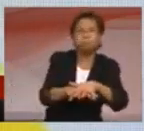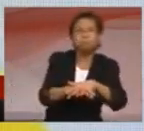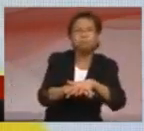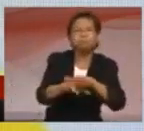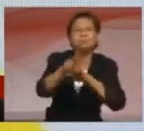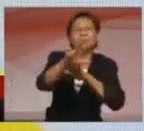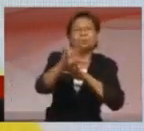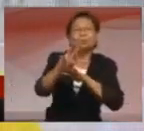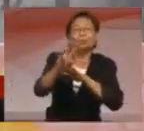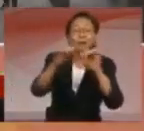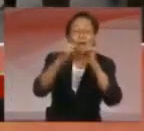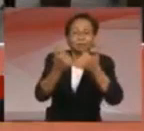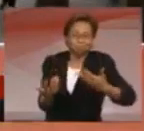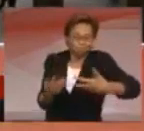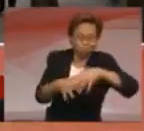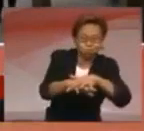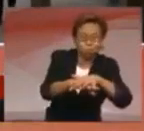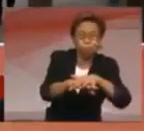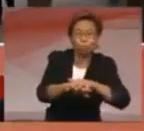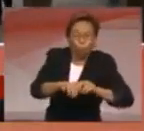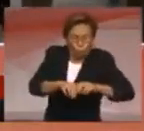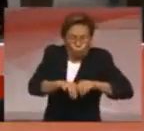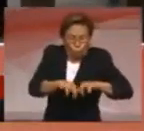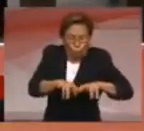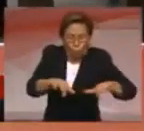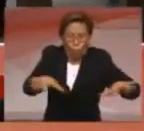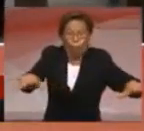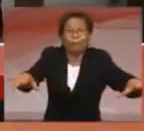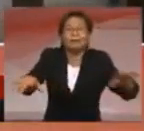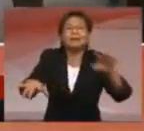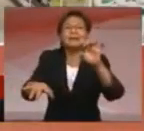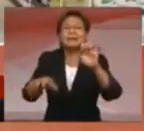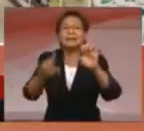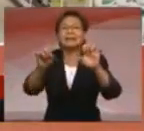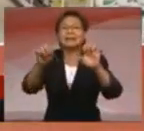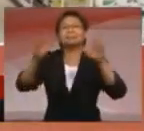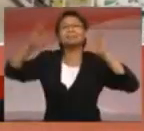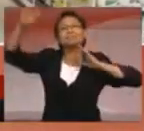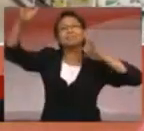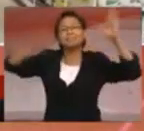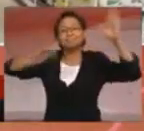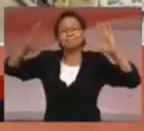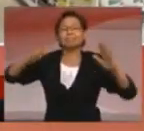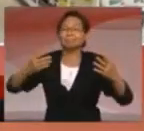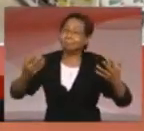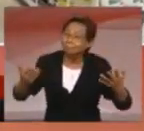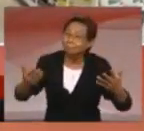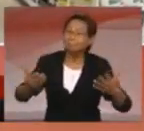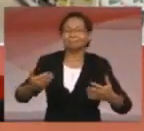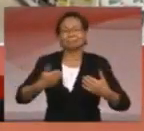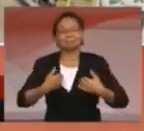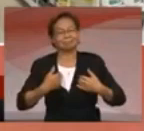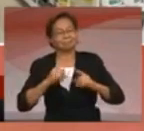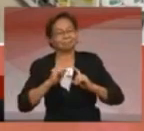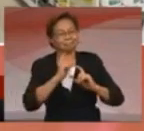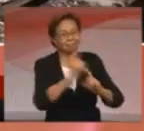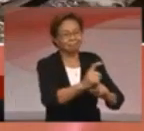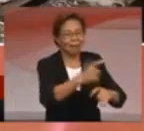untuk mengembangkan lagi aktiviti e-dagang ini di Malaysia. Ini termasuk memberikan latihan